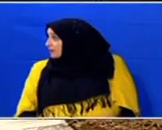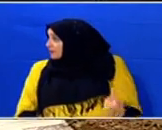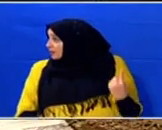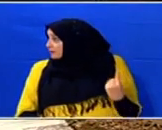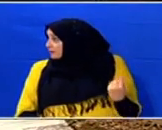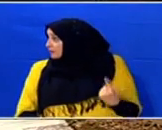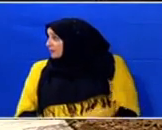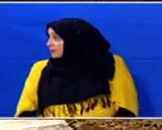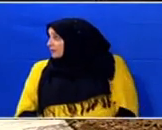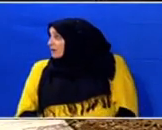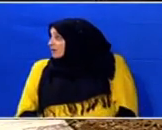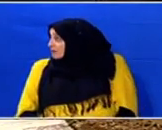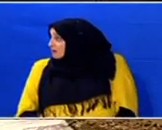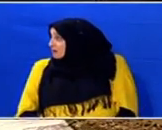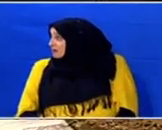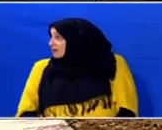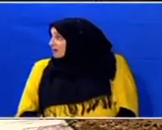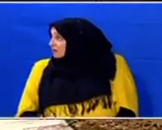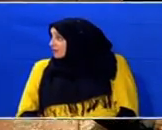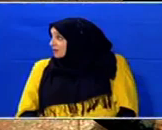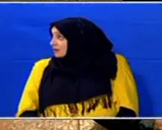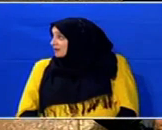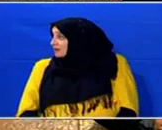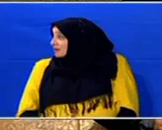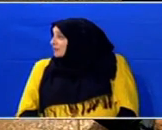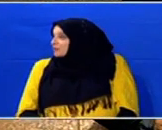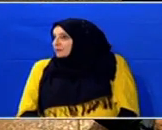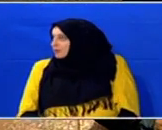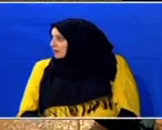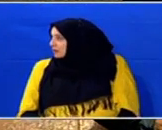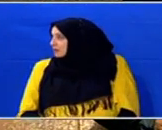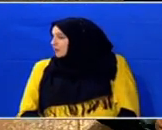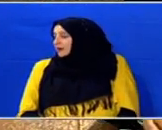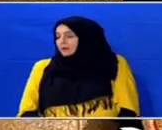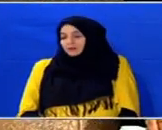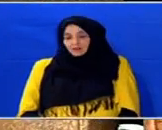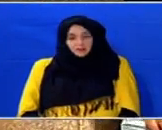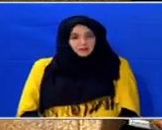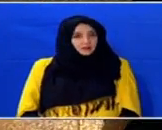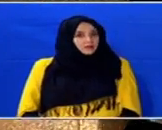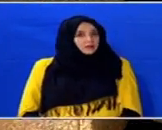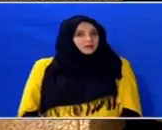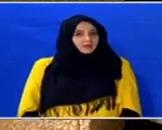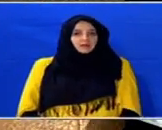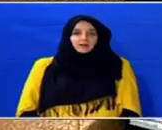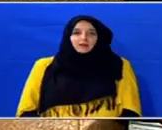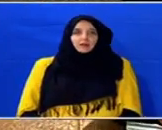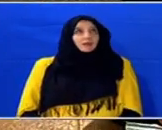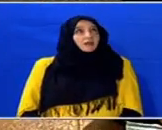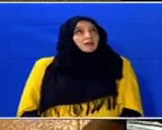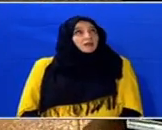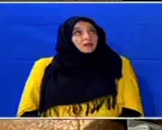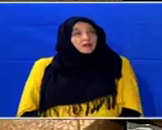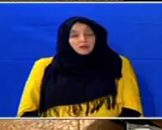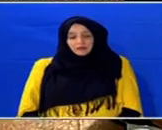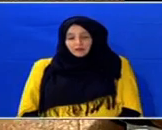ألو السلام عليكم. وعليكم السلام ورحمة الله. ألو. أنا سمعوا فيك، تفضلي أم شيماء